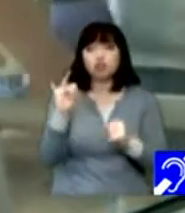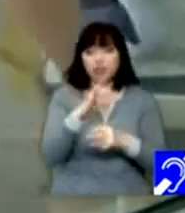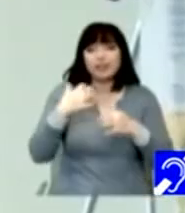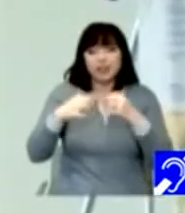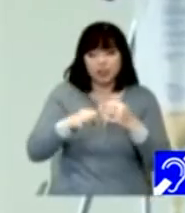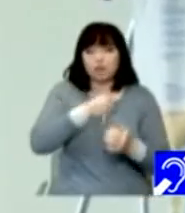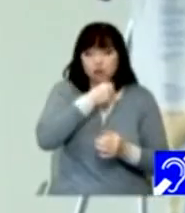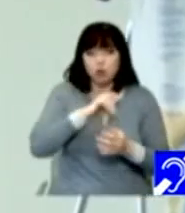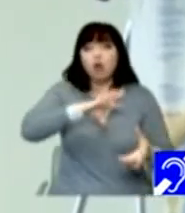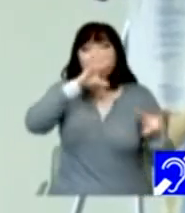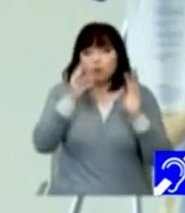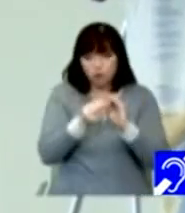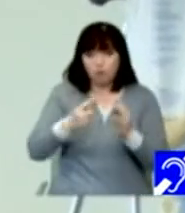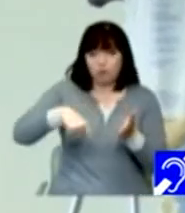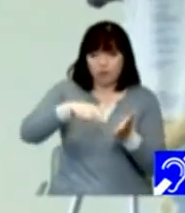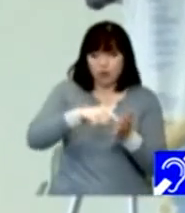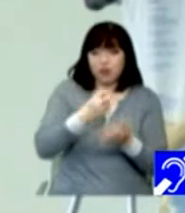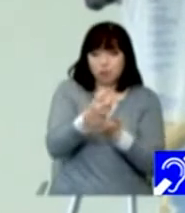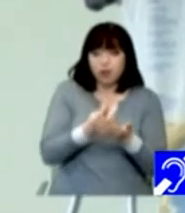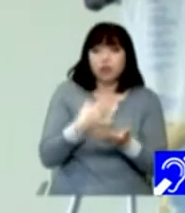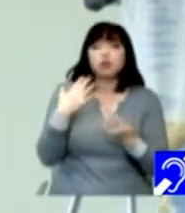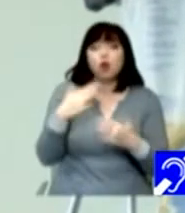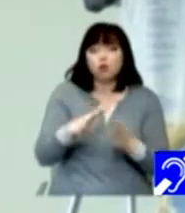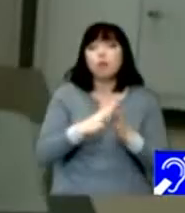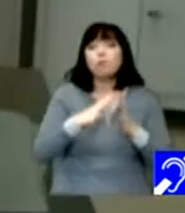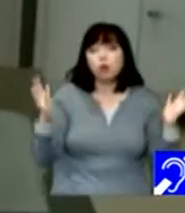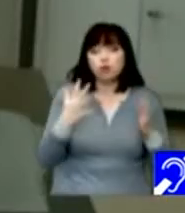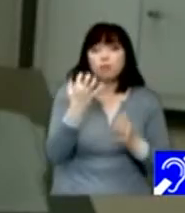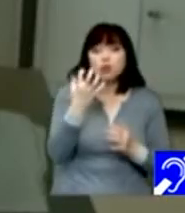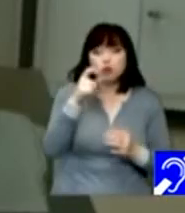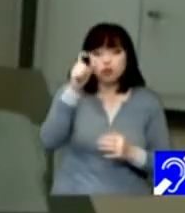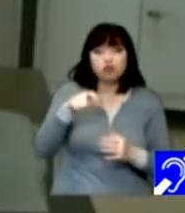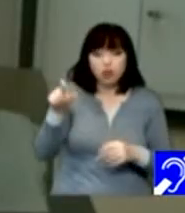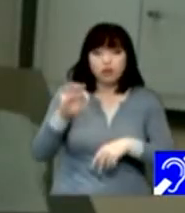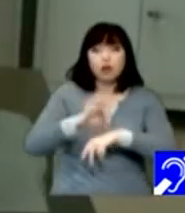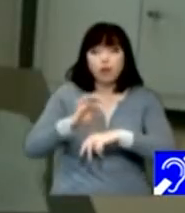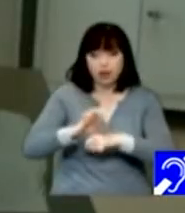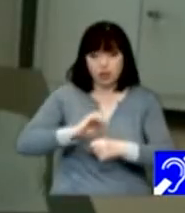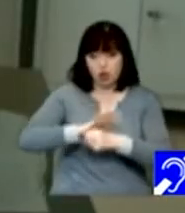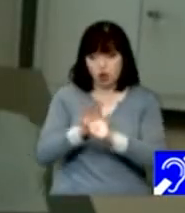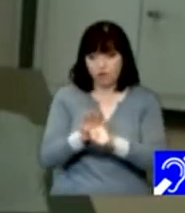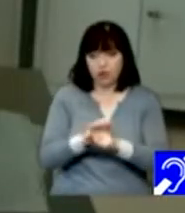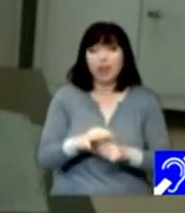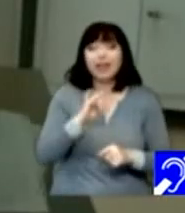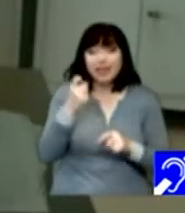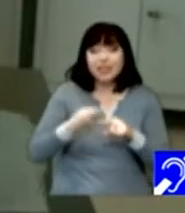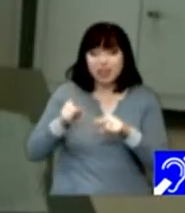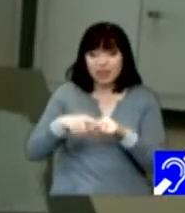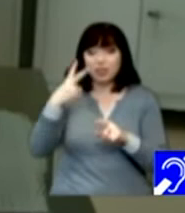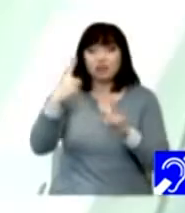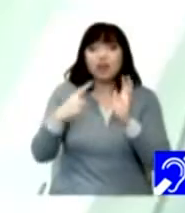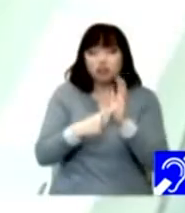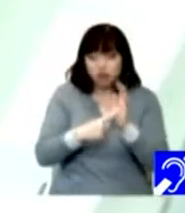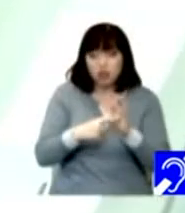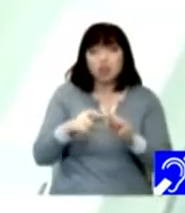În total, în spitalele municipale sunt internați peste 500 de pacienți bolnavi de COVID, dintre care 26 sunt